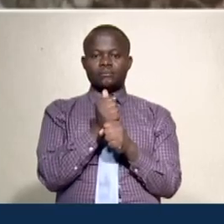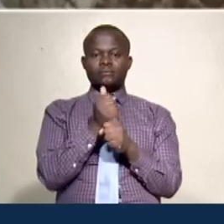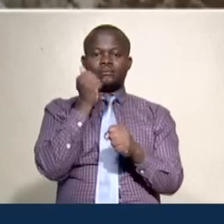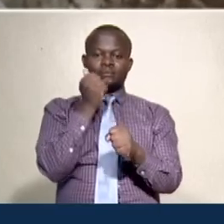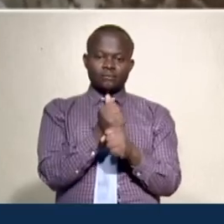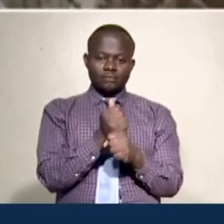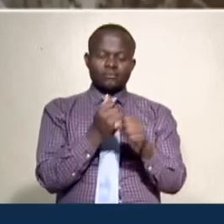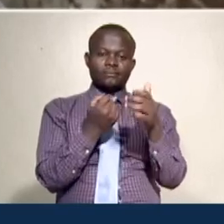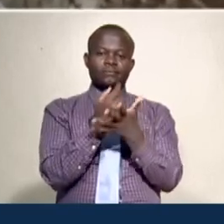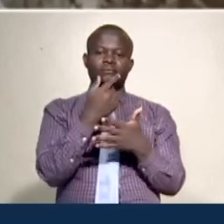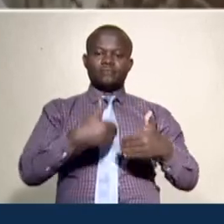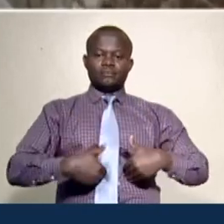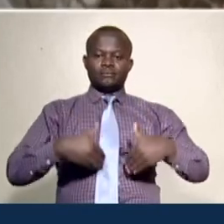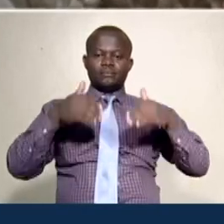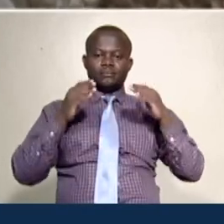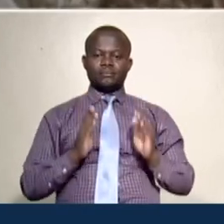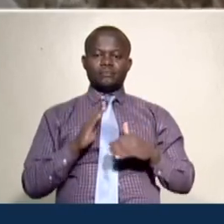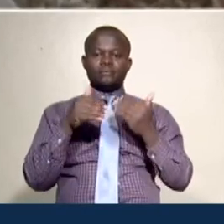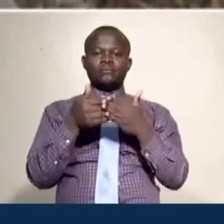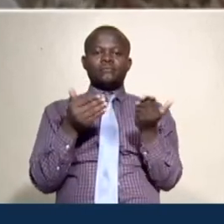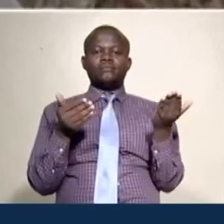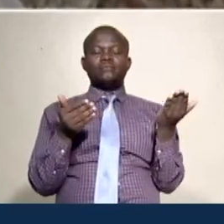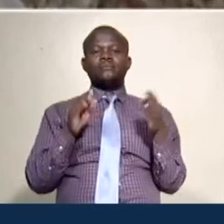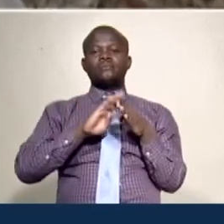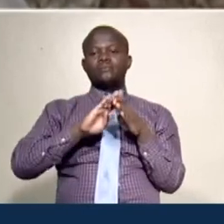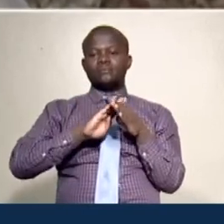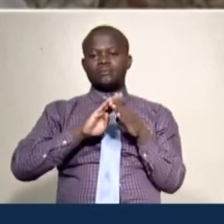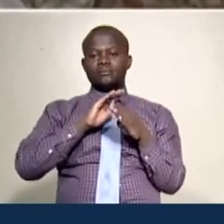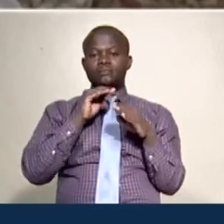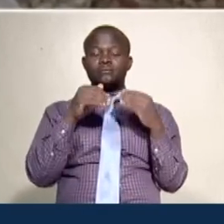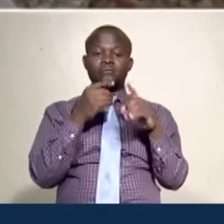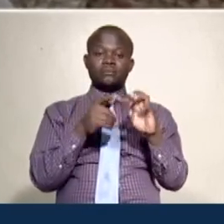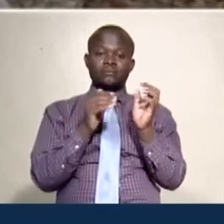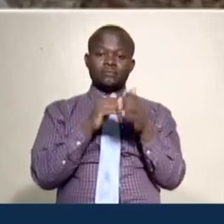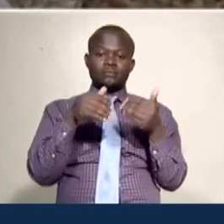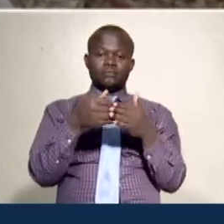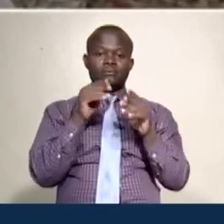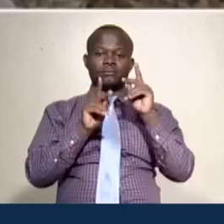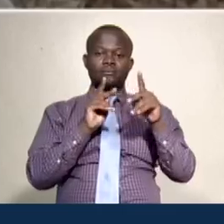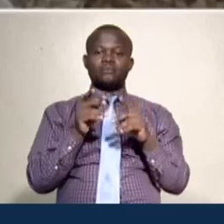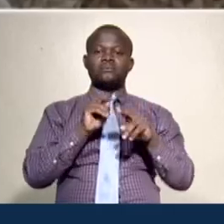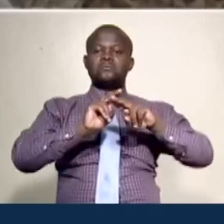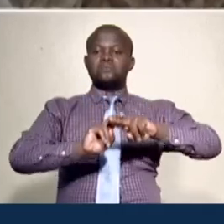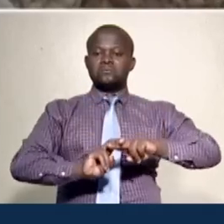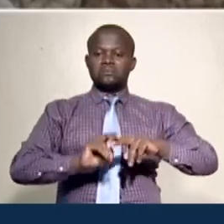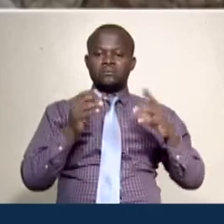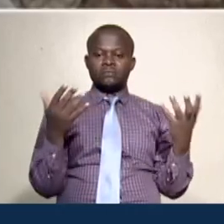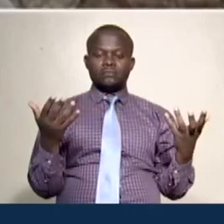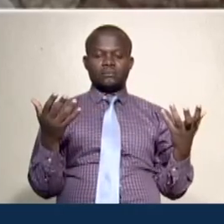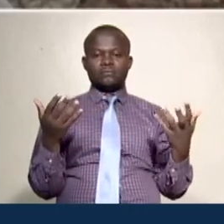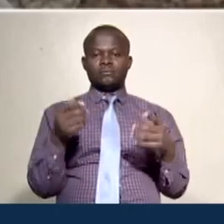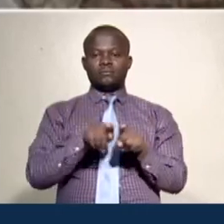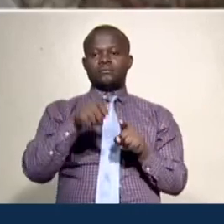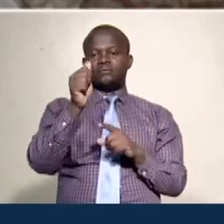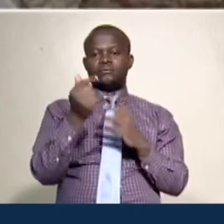imirimo itumye urubyiruko rubaruhuze n'ubundi kwigwa abantu bicaye niho ibyo